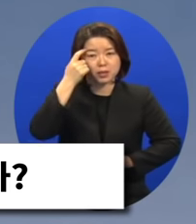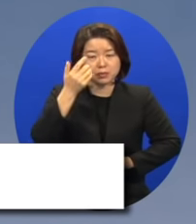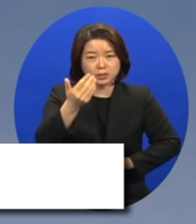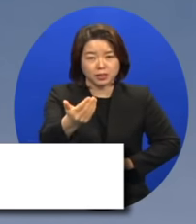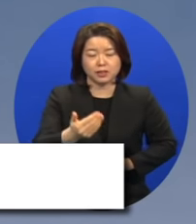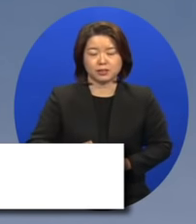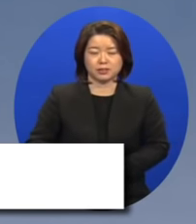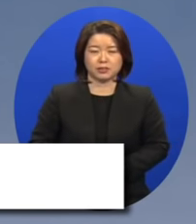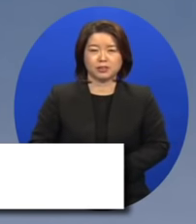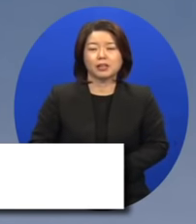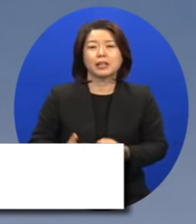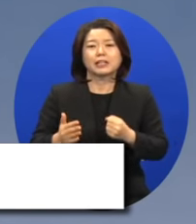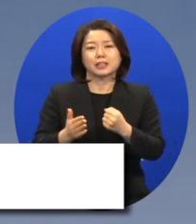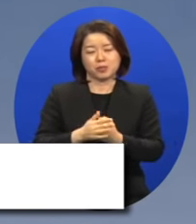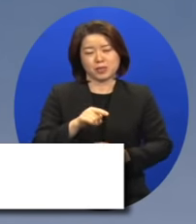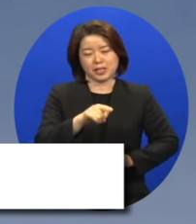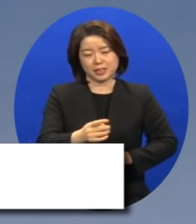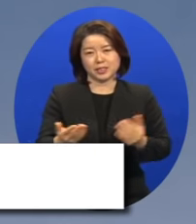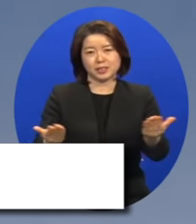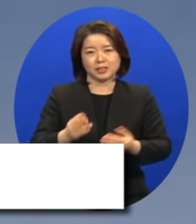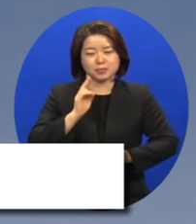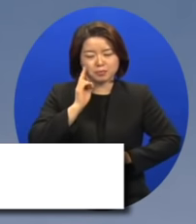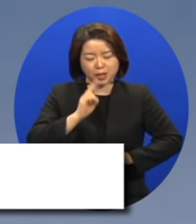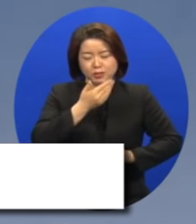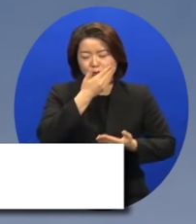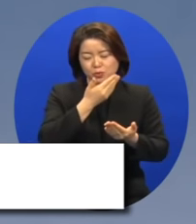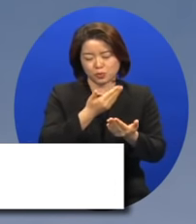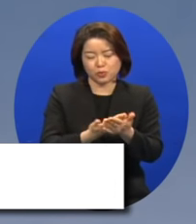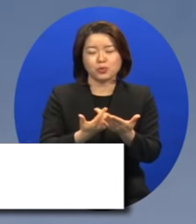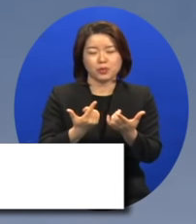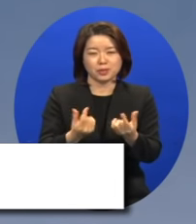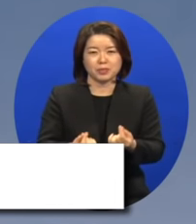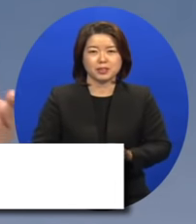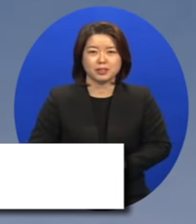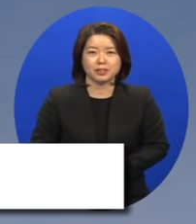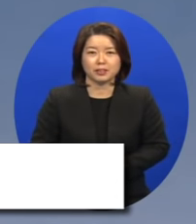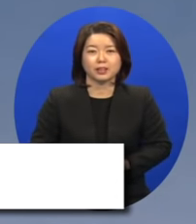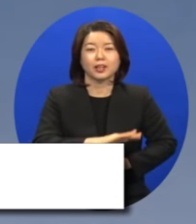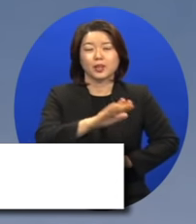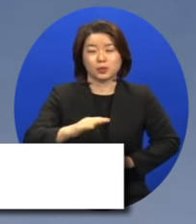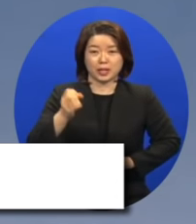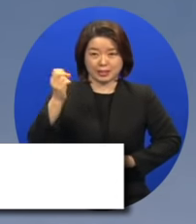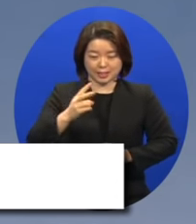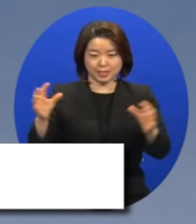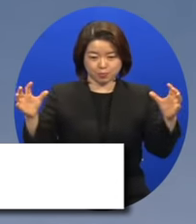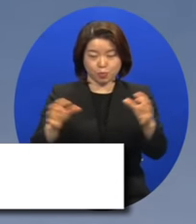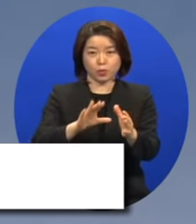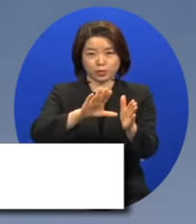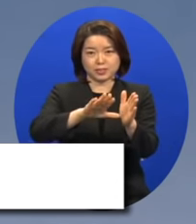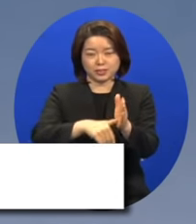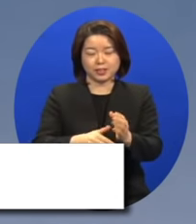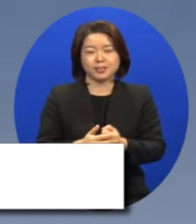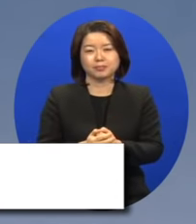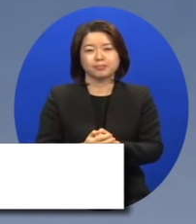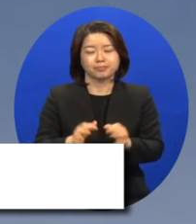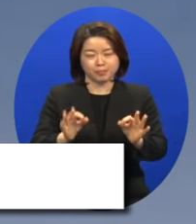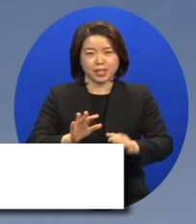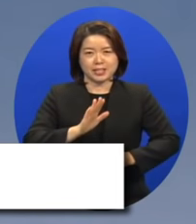을돌릴수있겠습니까?그러므로이는 우리에게매우중요한문제입니다.우리가다시모일때 ,